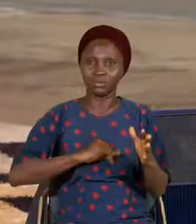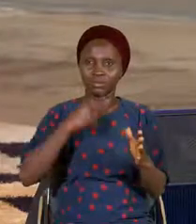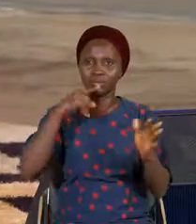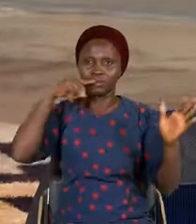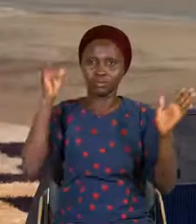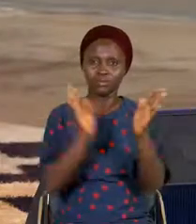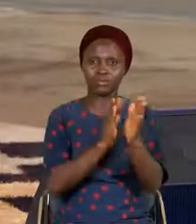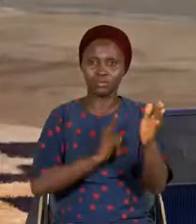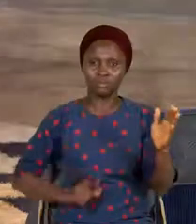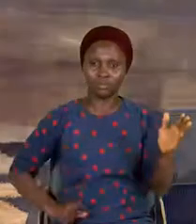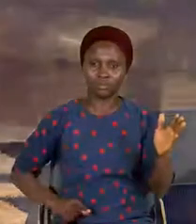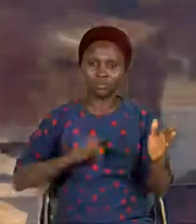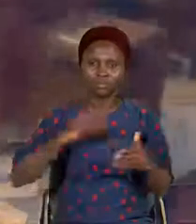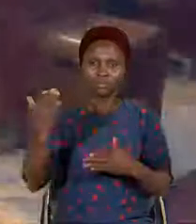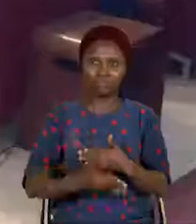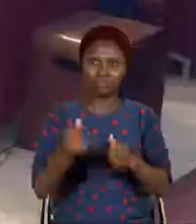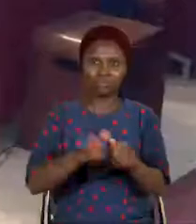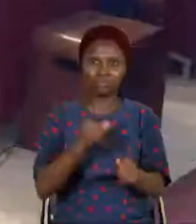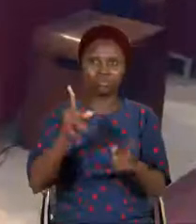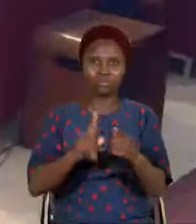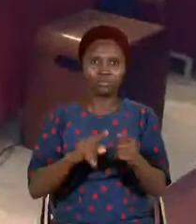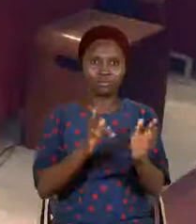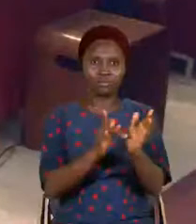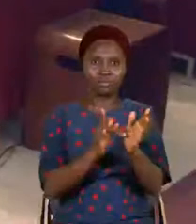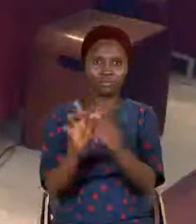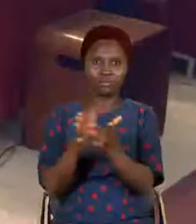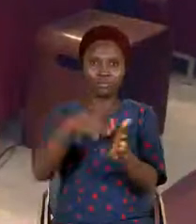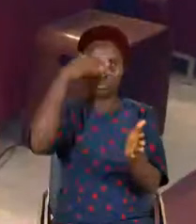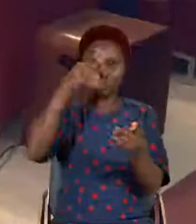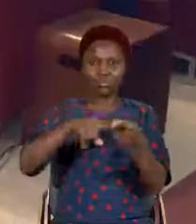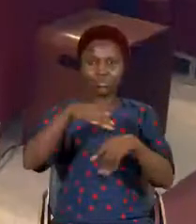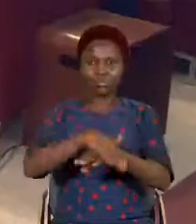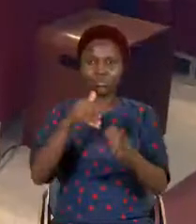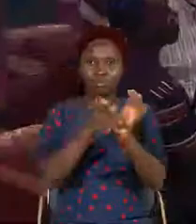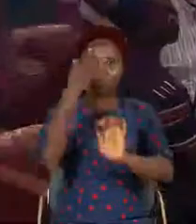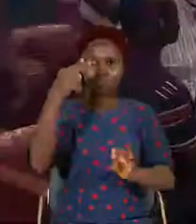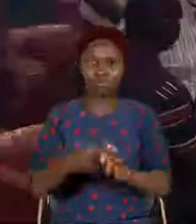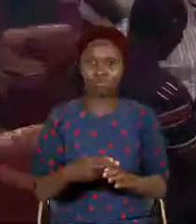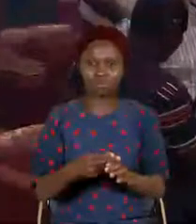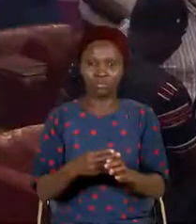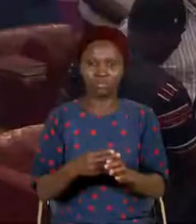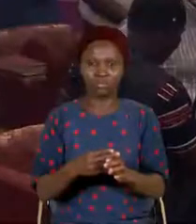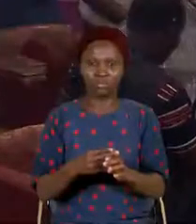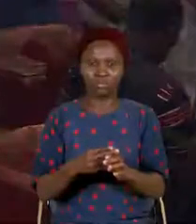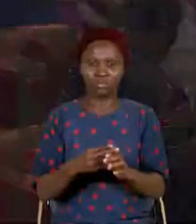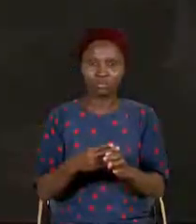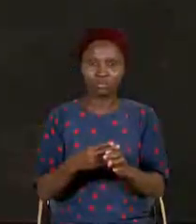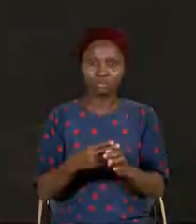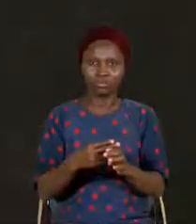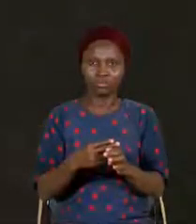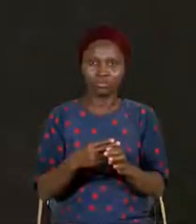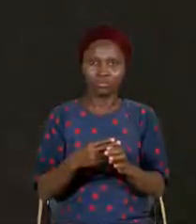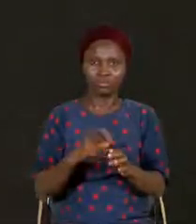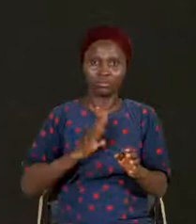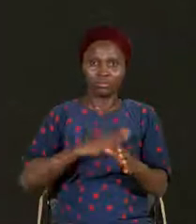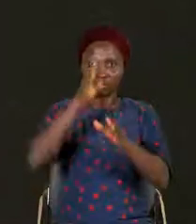Bienvenue à chacun à l'étude biblique de ce soir au nom de Jésus. Père, nous te remercions ce